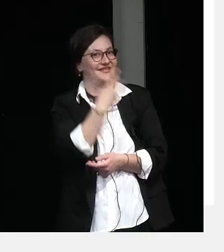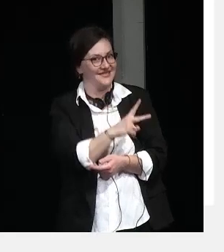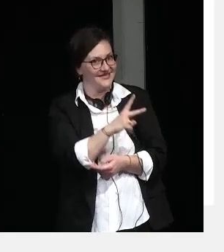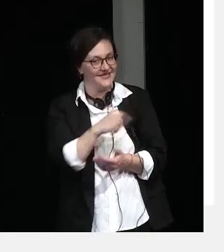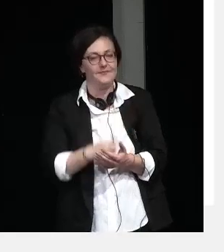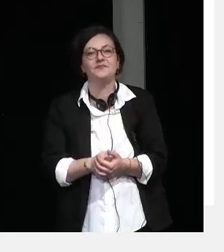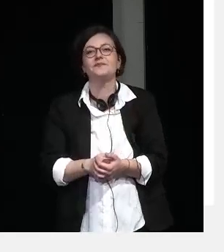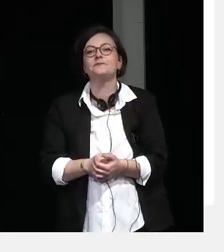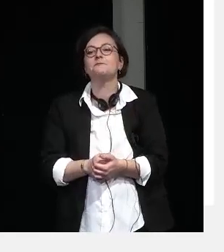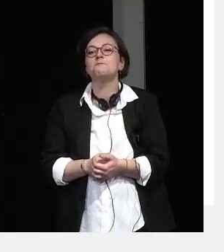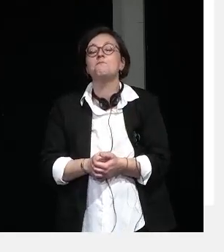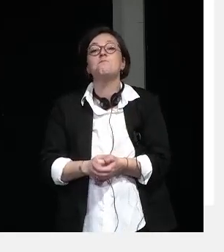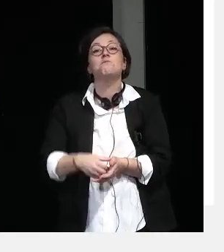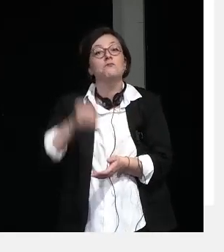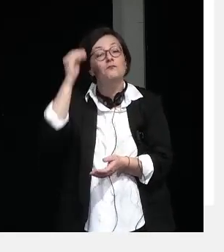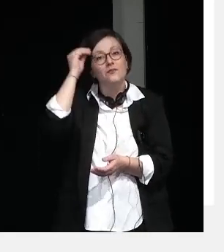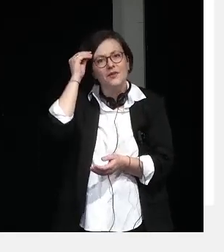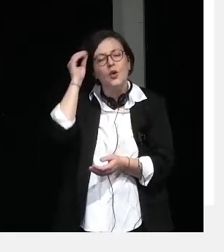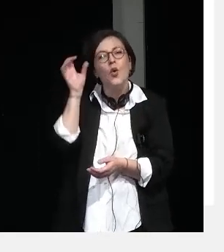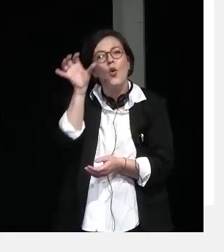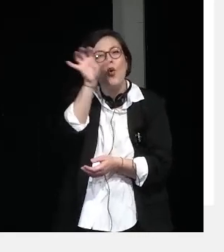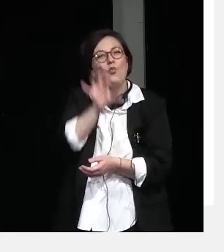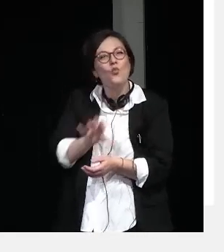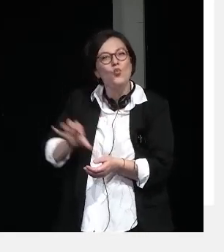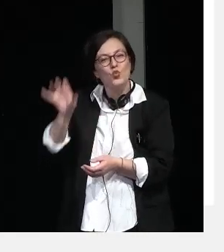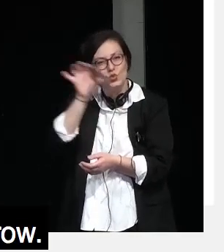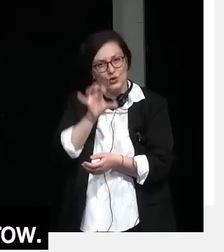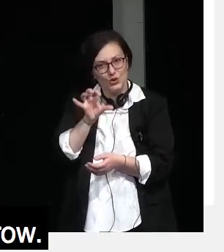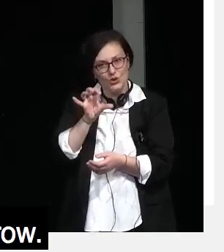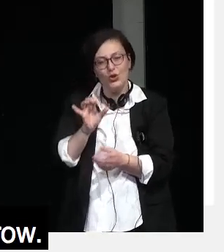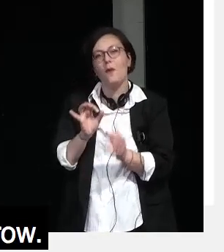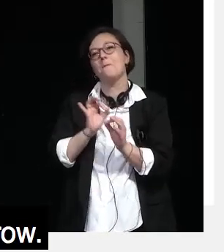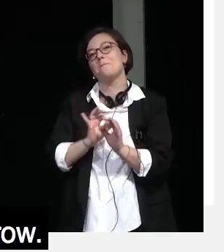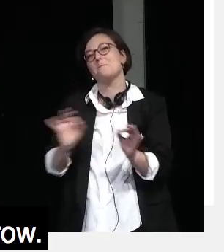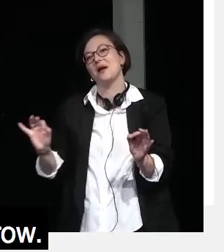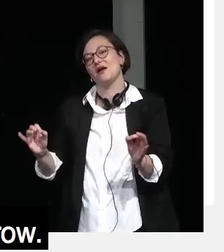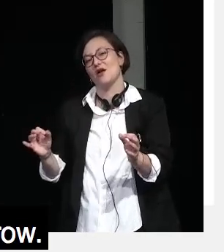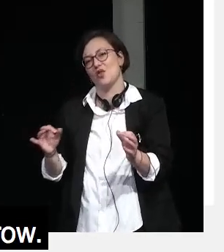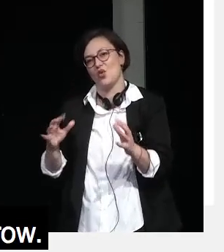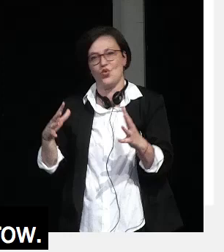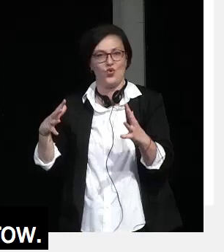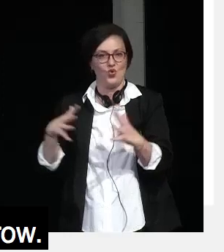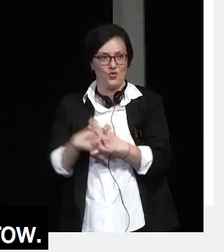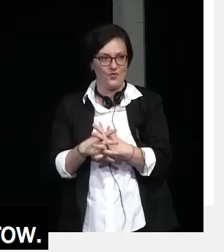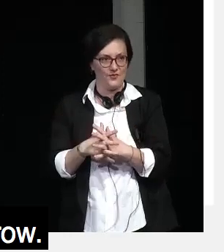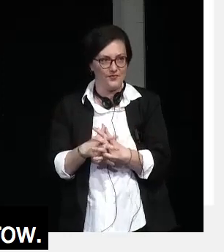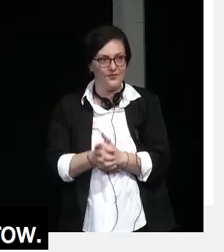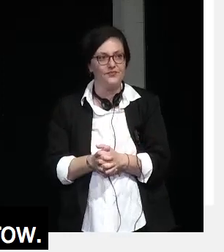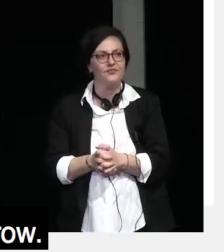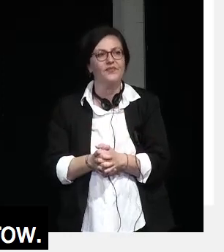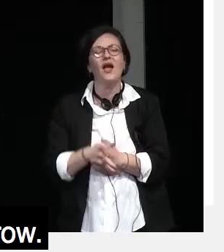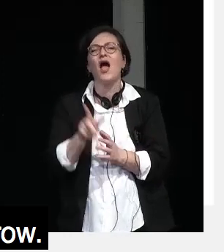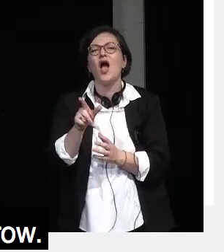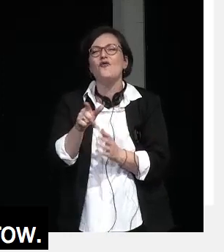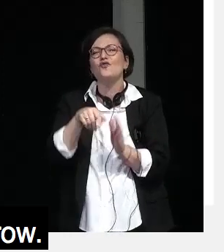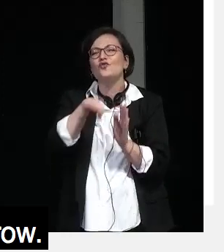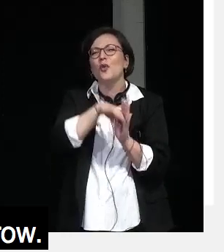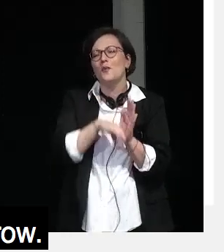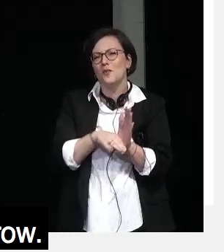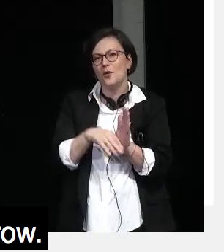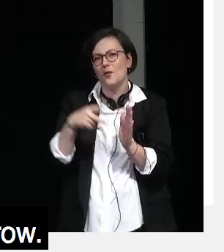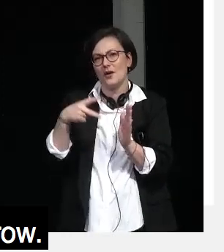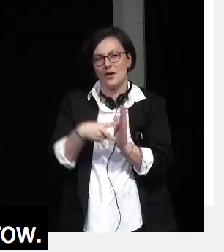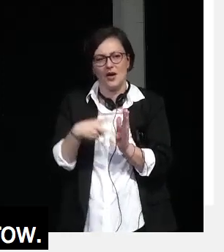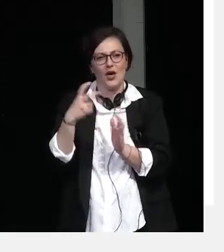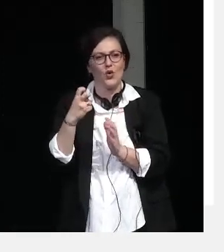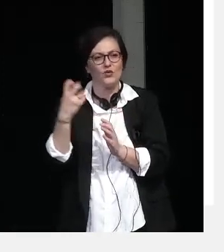Μουσείο Μακεδονικού Αγώνα έχει καλέσει αύριο την Παρασκευή, ακριβώς για αυτά τα νέα project που θα γίνουν το 2024 και τη θέλει